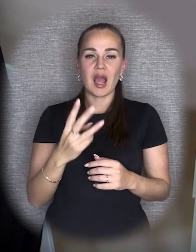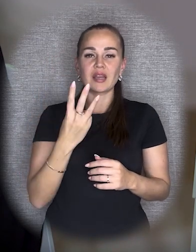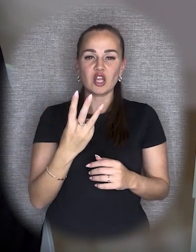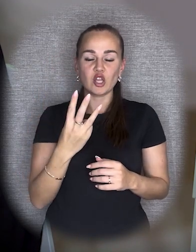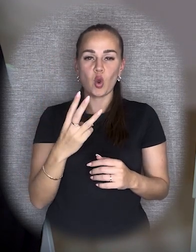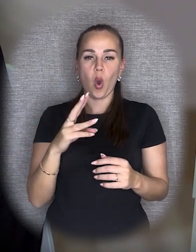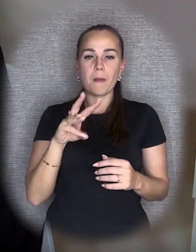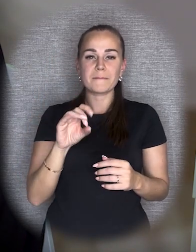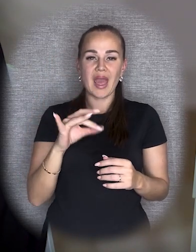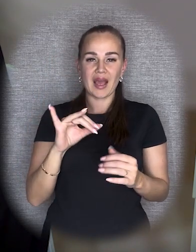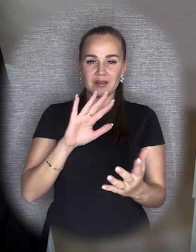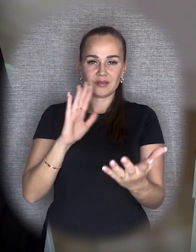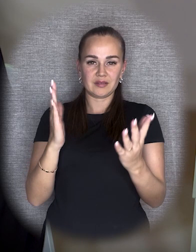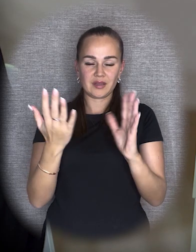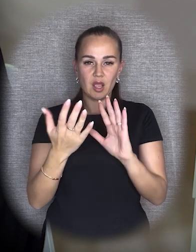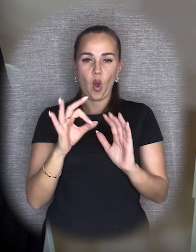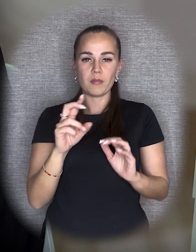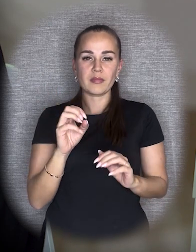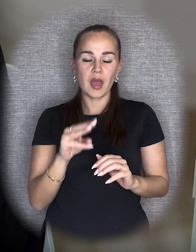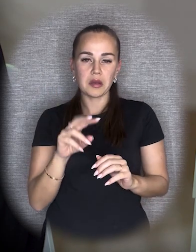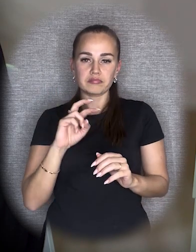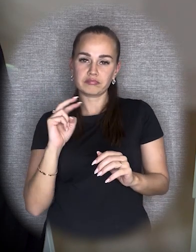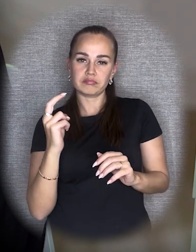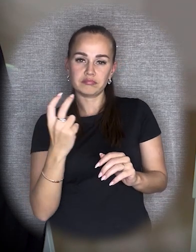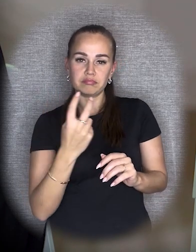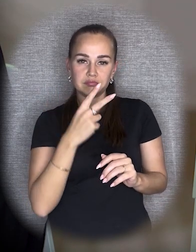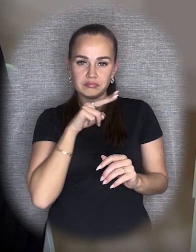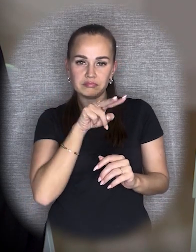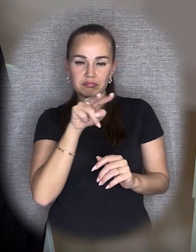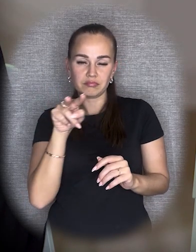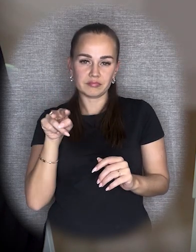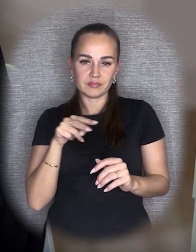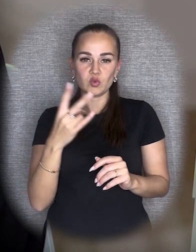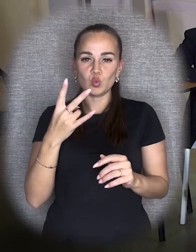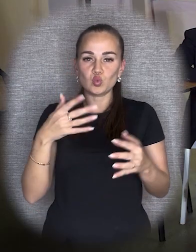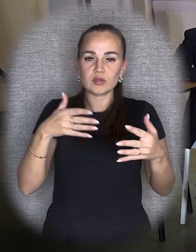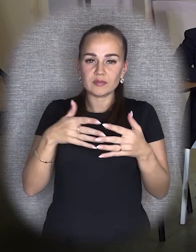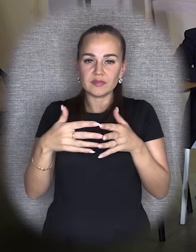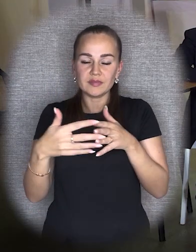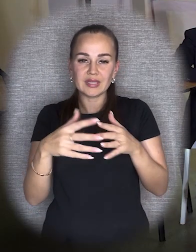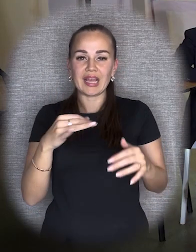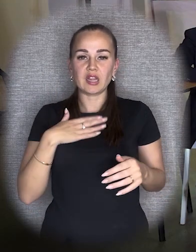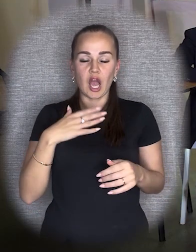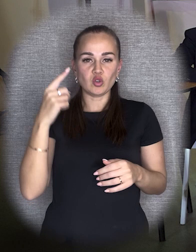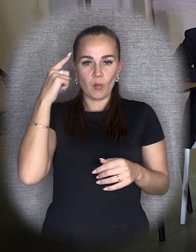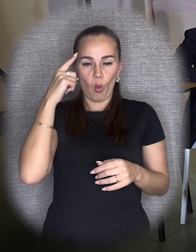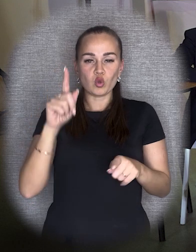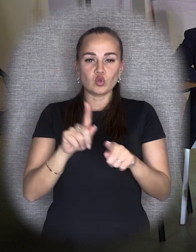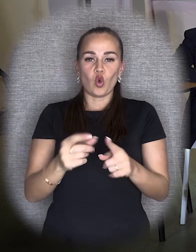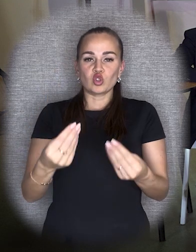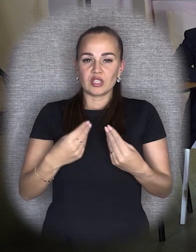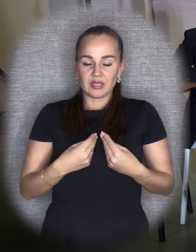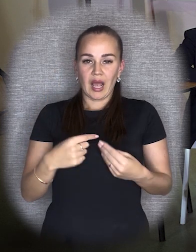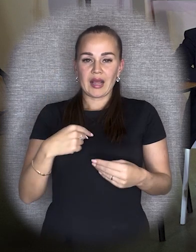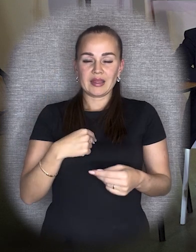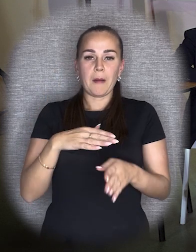трехмерный объект со всех его сторон, где-то это должно потом соединиться, и наш мозг должен выдать нам вот это полное